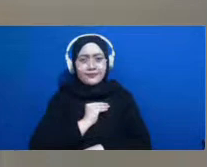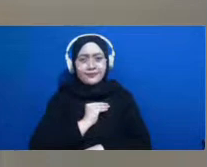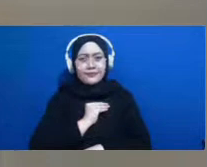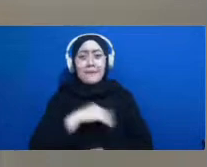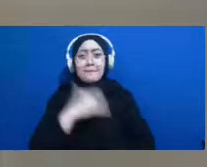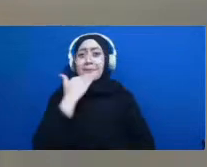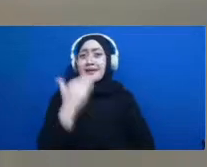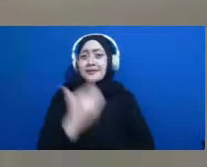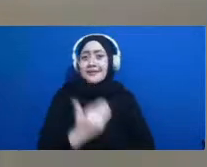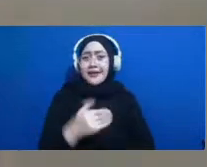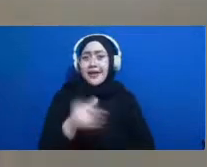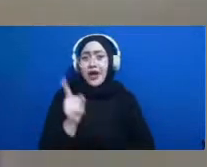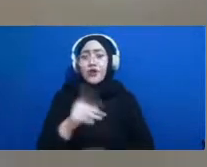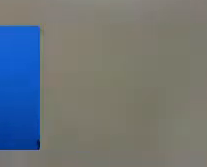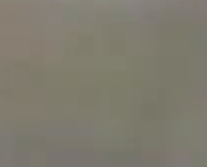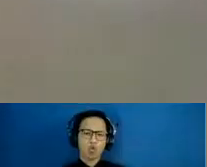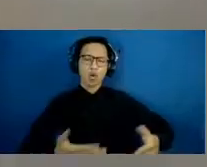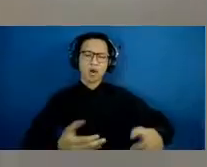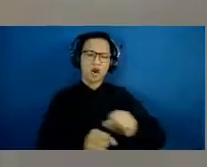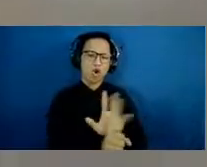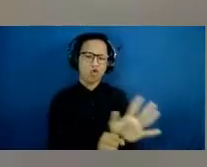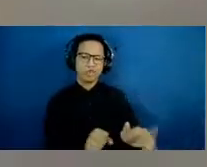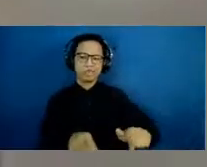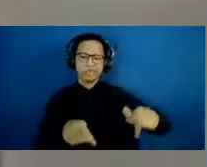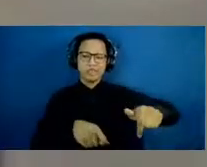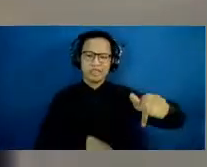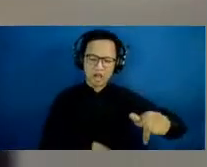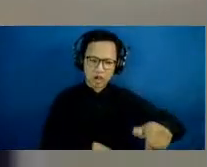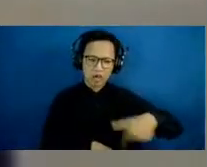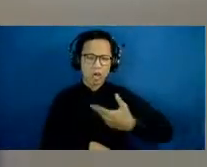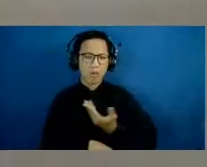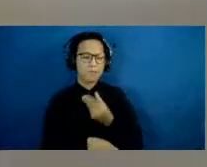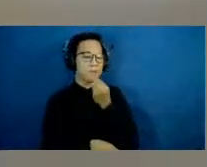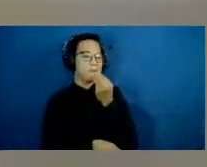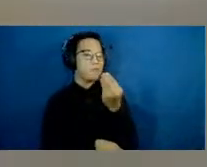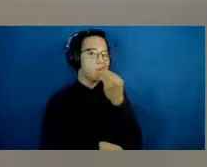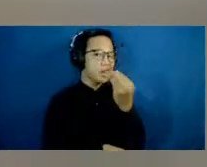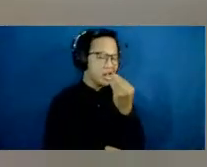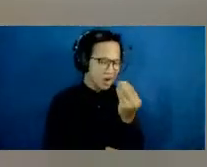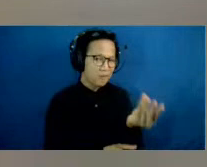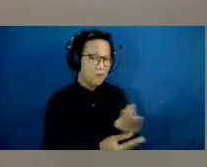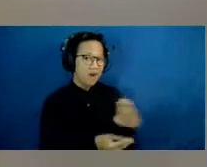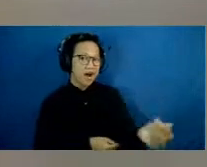biasanya apalagi sejak ada COVID ya, mau beli makanan atau mau beli sesuatu yang